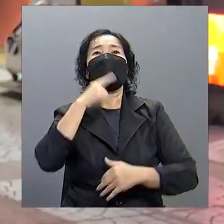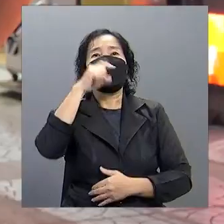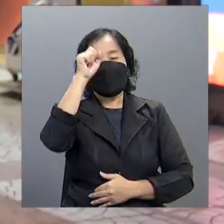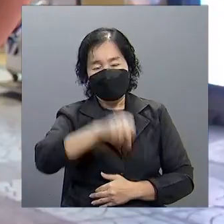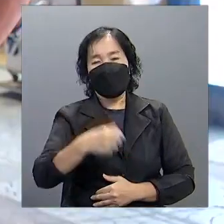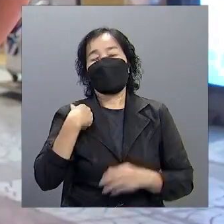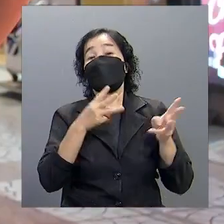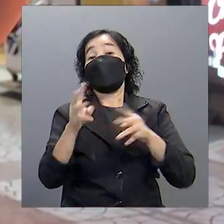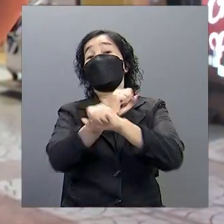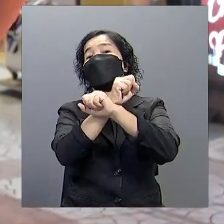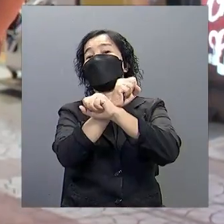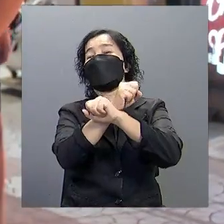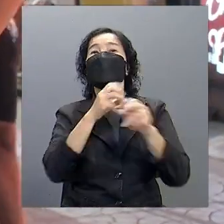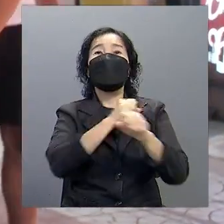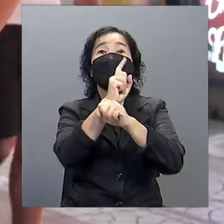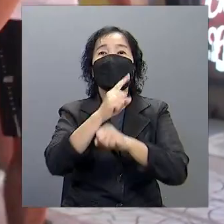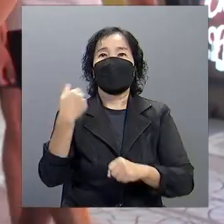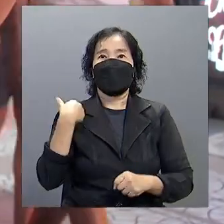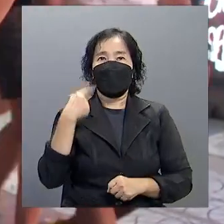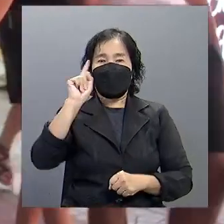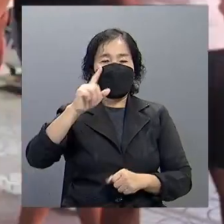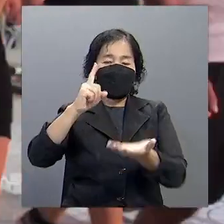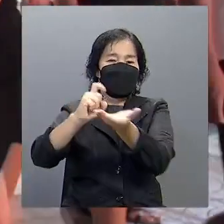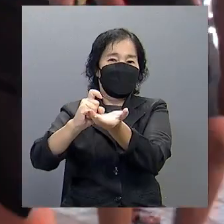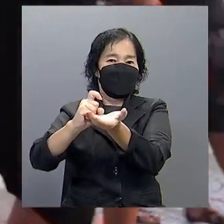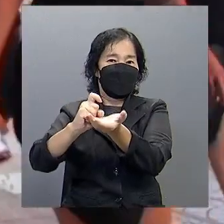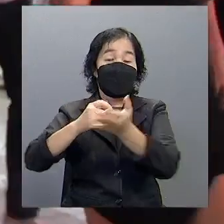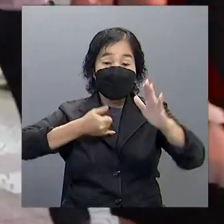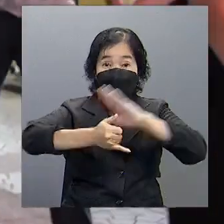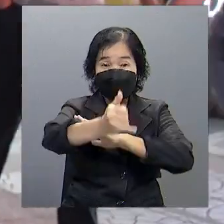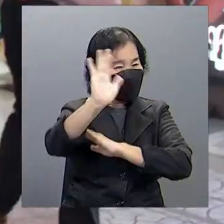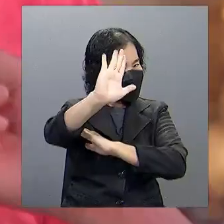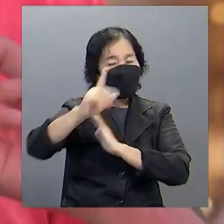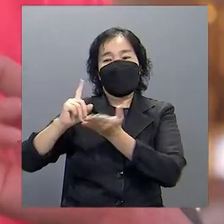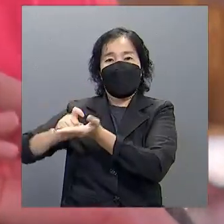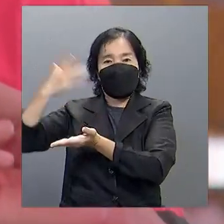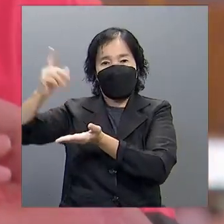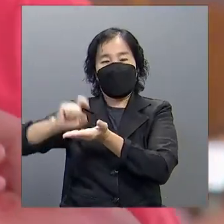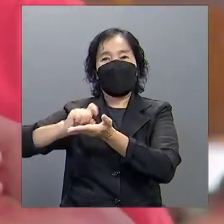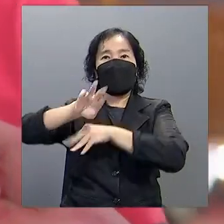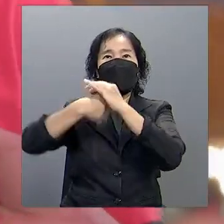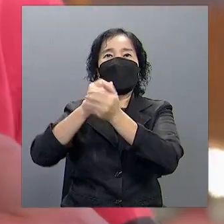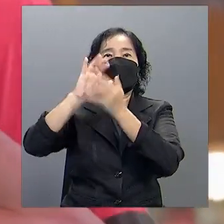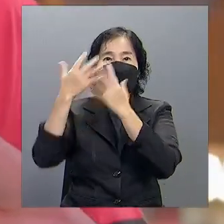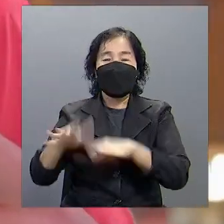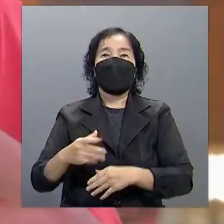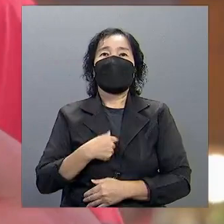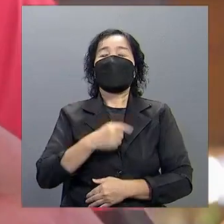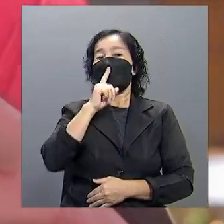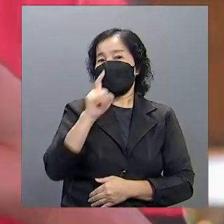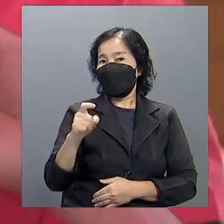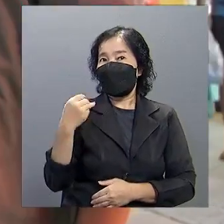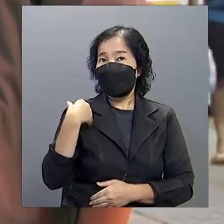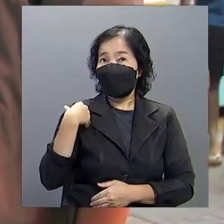่ก็ก่อนขึ้นเจลล้างมือครับแอลกอฮอล ์ ขึ้นไปคือบอกลูกค้าว่าใส่แมส